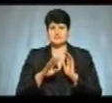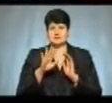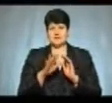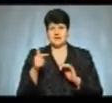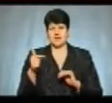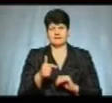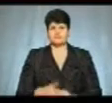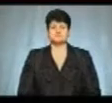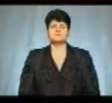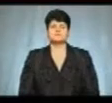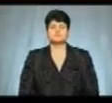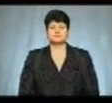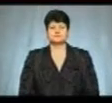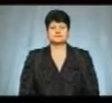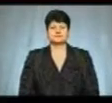гривень.